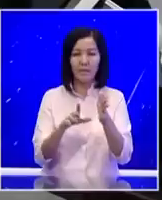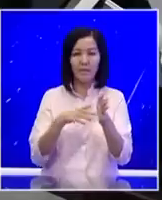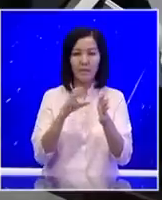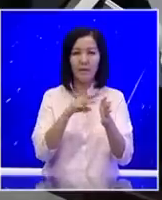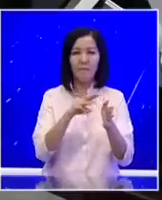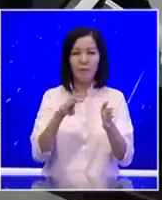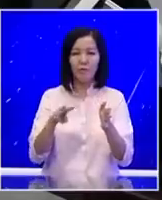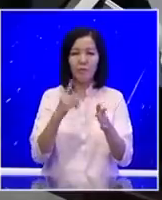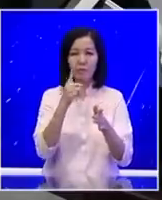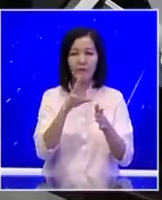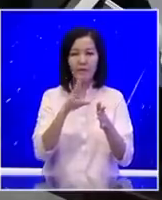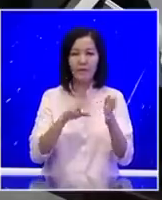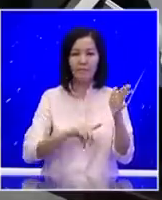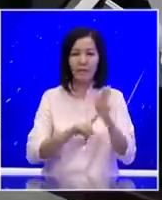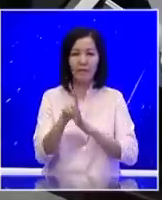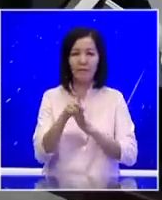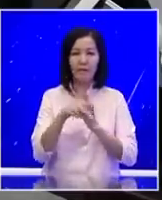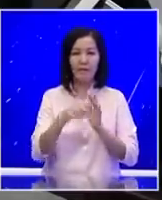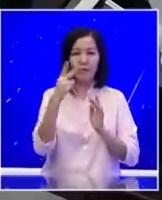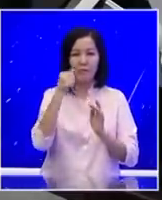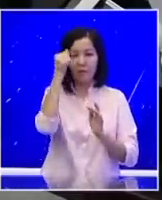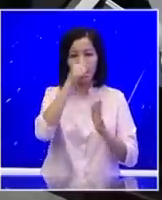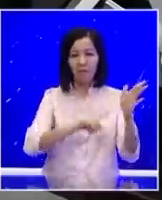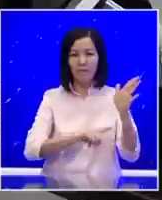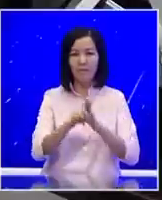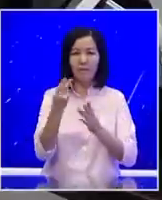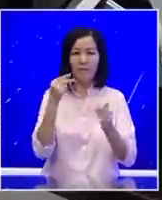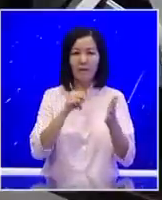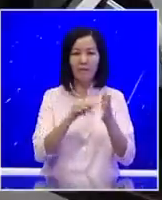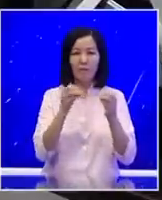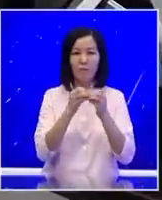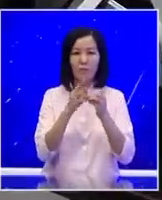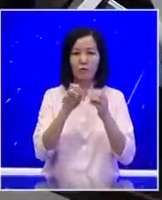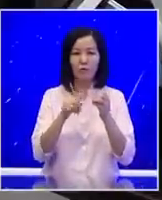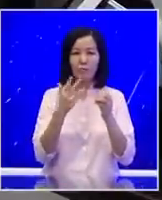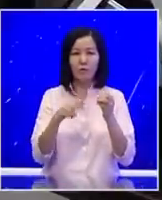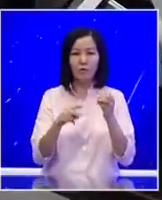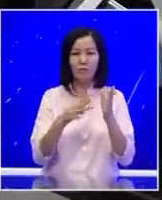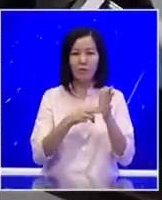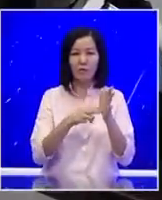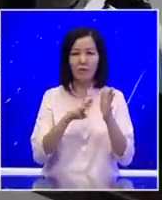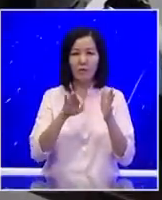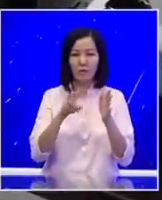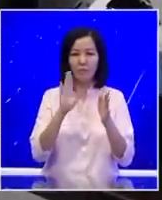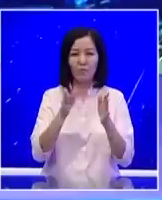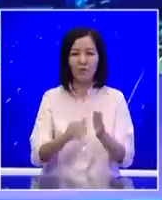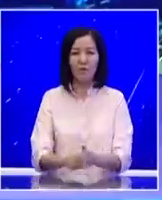айының бірінен бастап 2020 жылдан жаңағы тарифіміз 15 теңге 27 тиын қайтадан